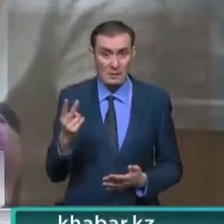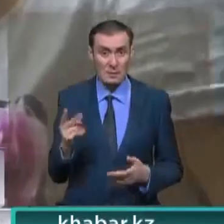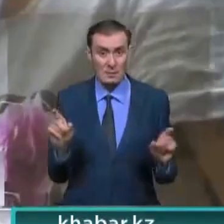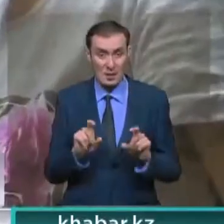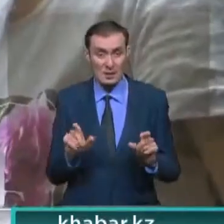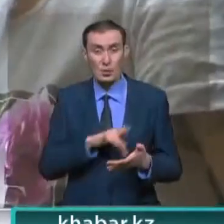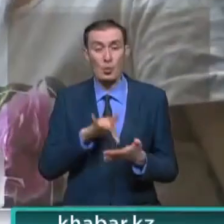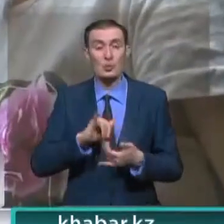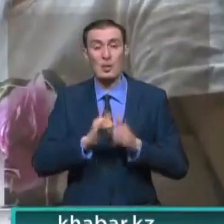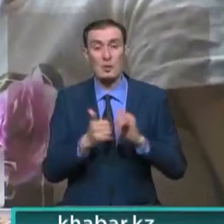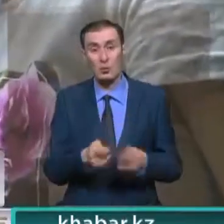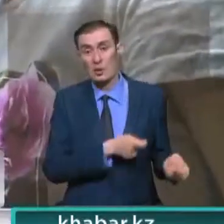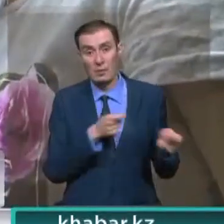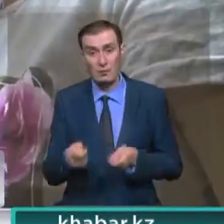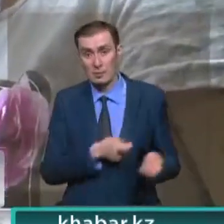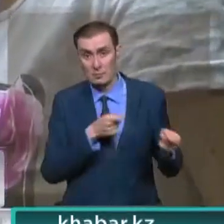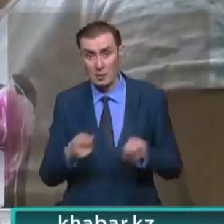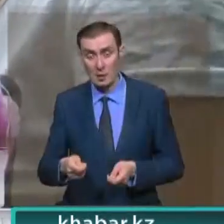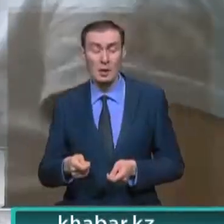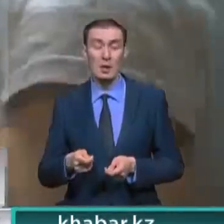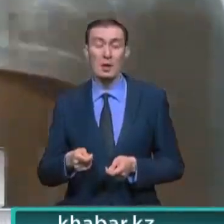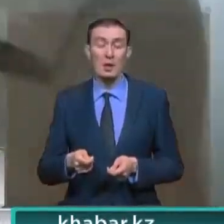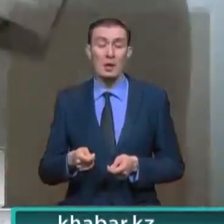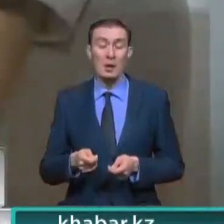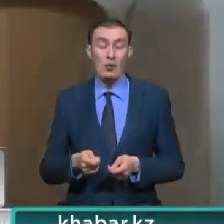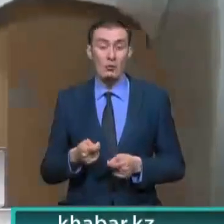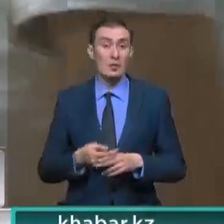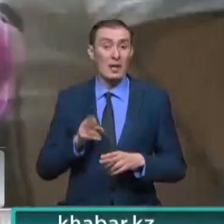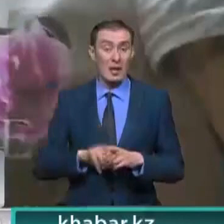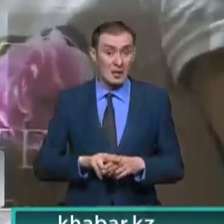которые с Усть-Каменогорска вот мы возим. Рис,